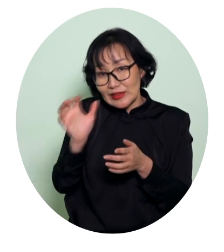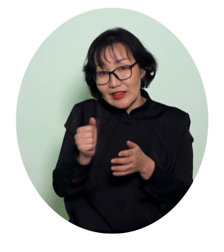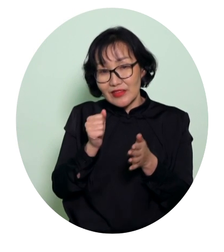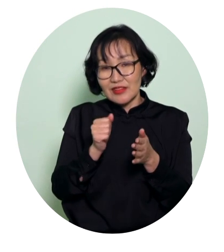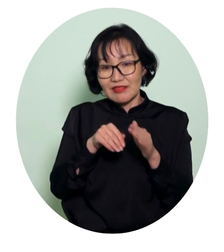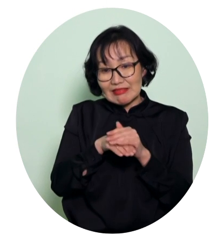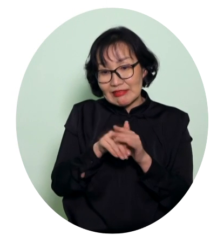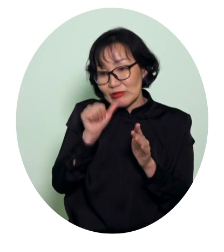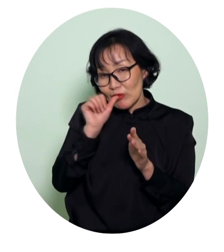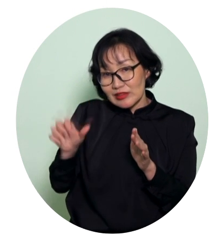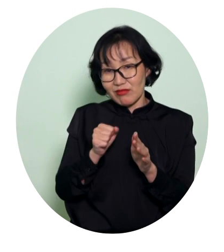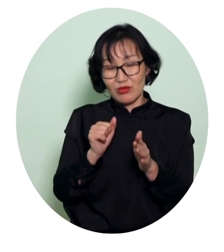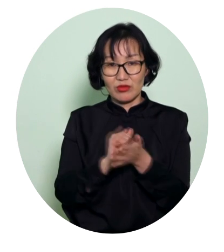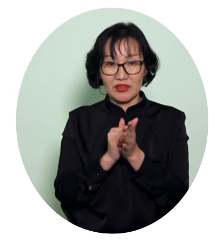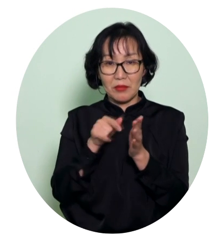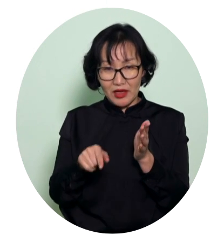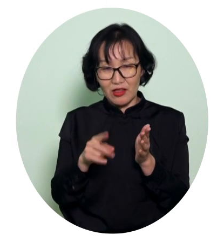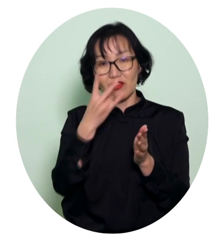бас илэрхийлдэг байх нь.